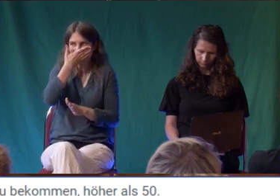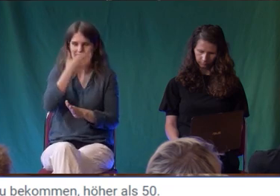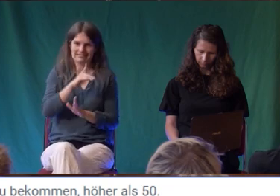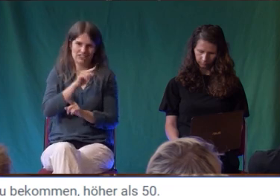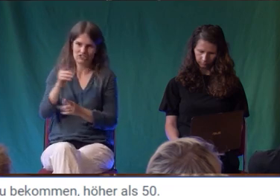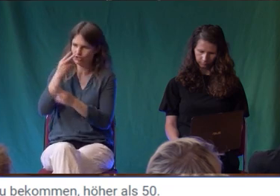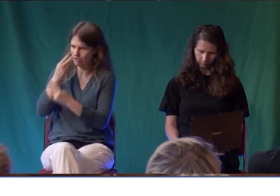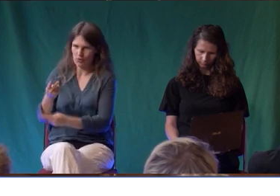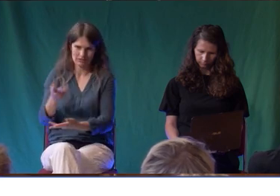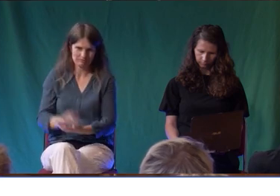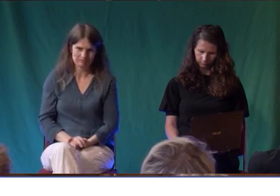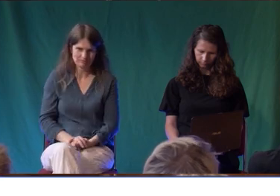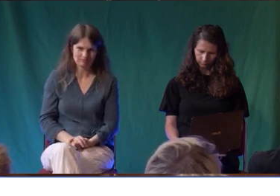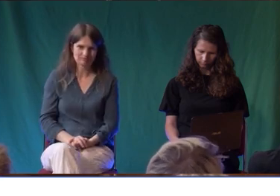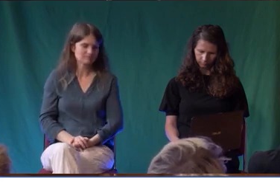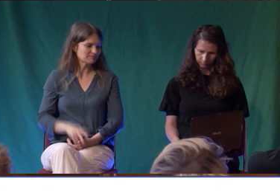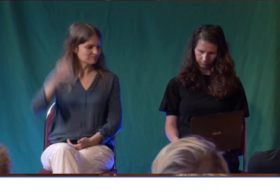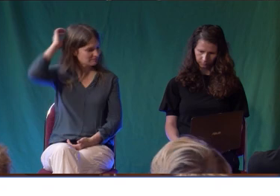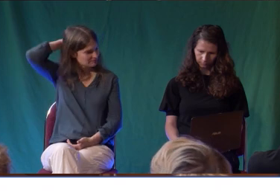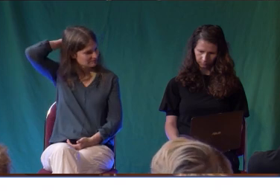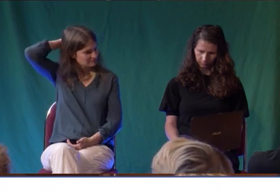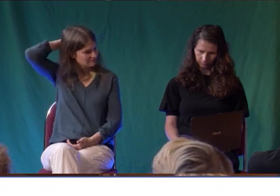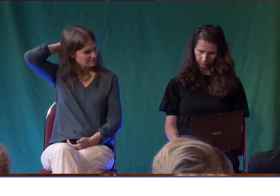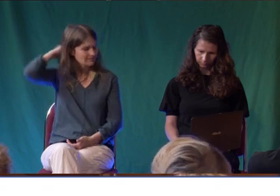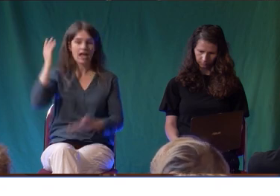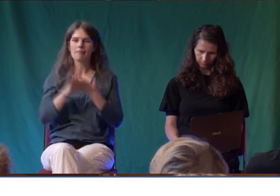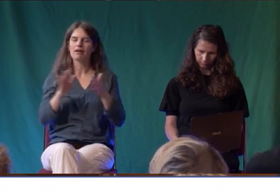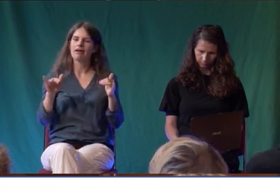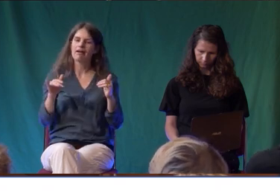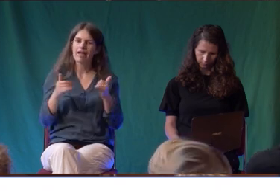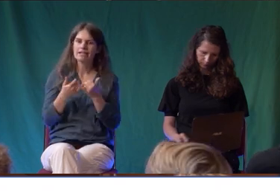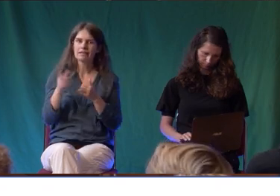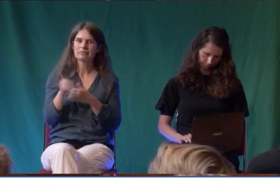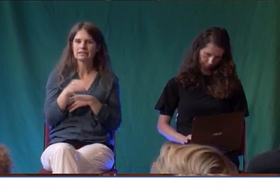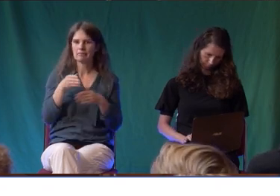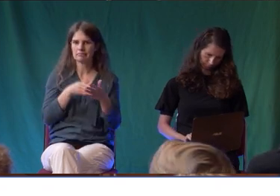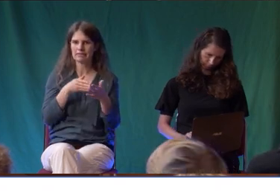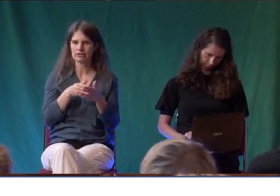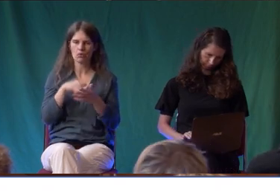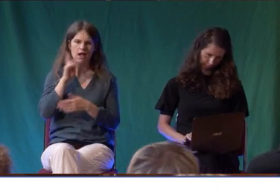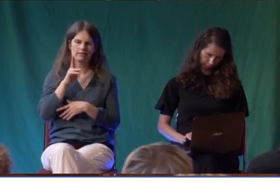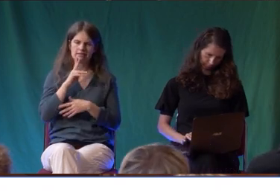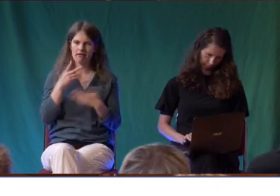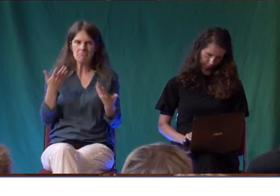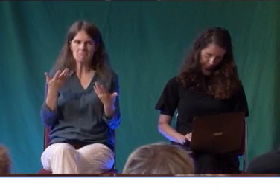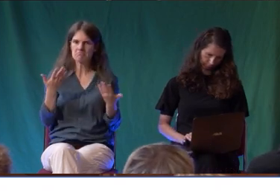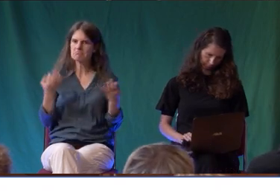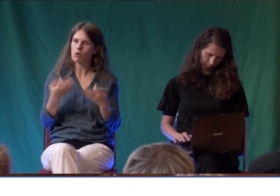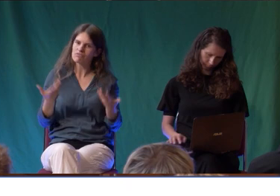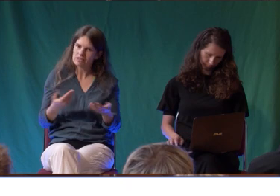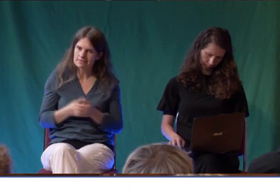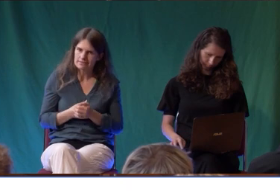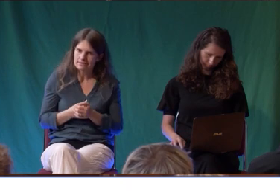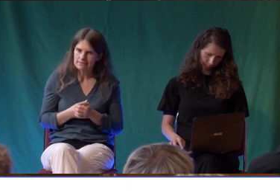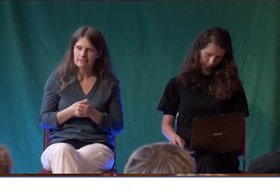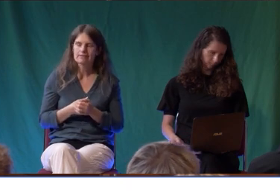was brauchen Eltern mit Behinderung tatsächlich im Alltag und das habe ich